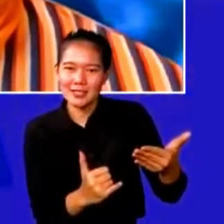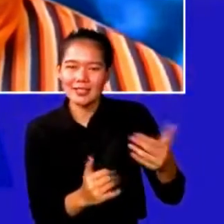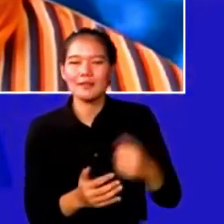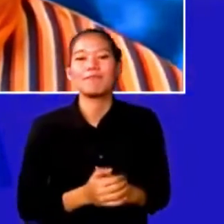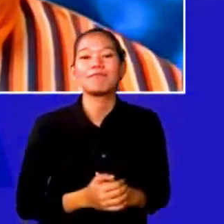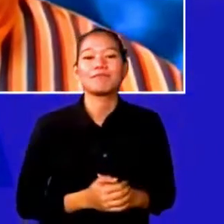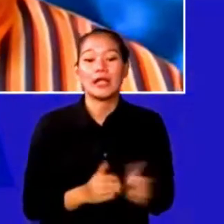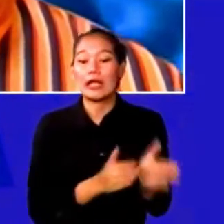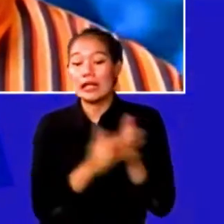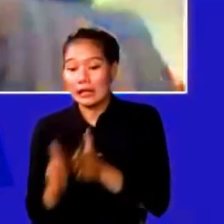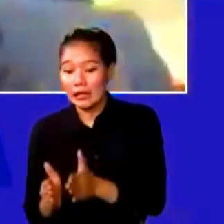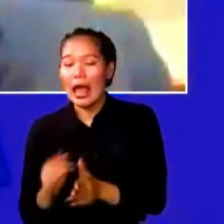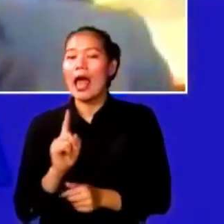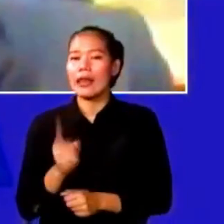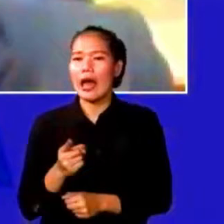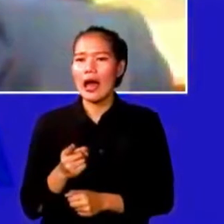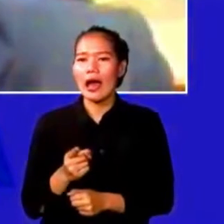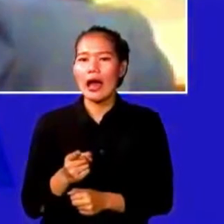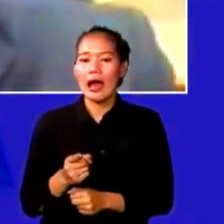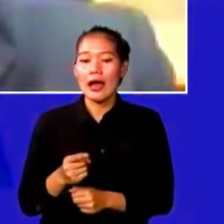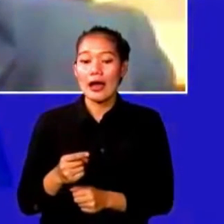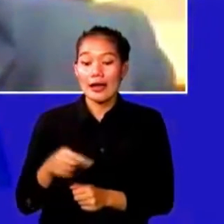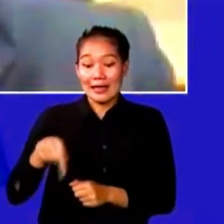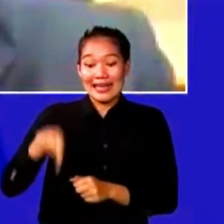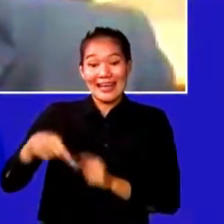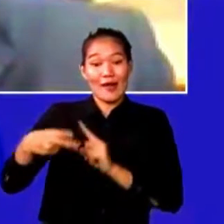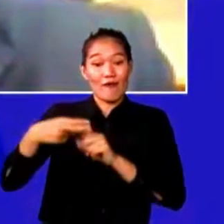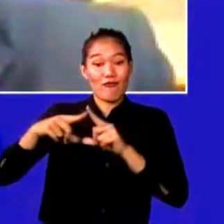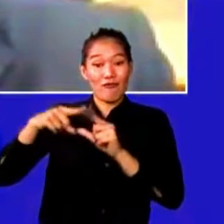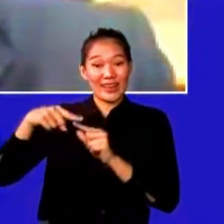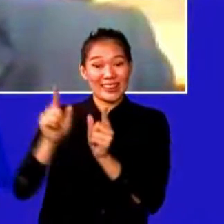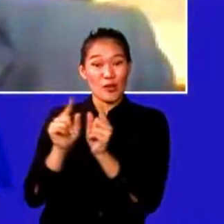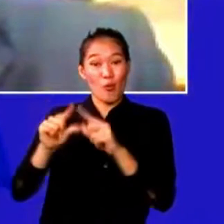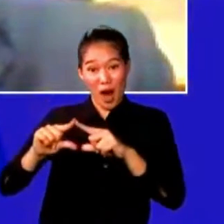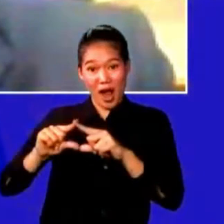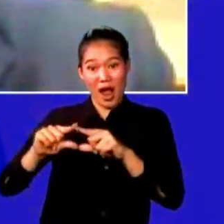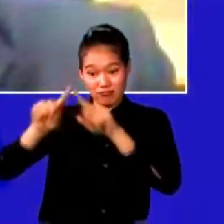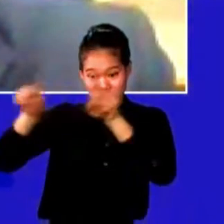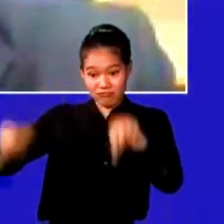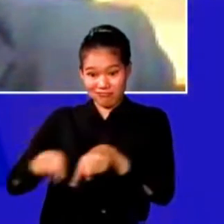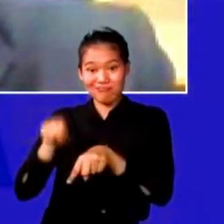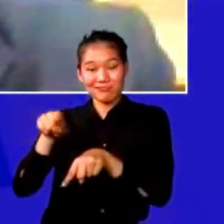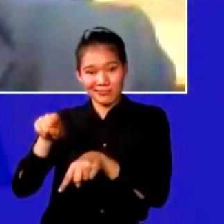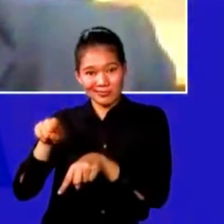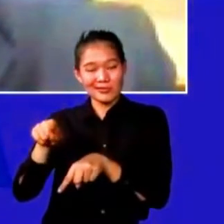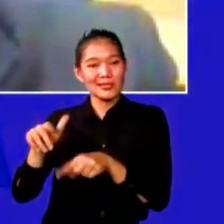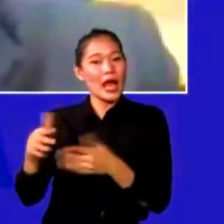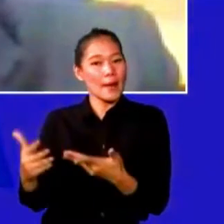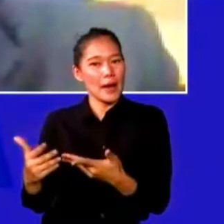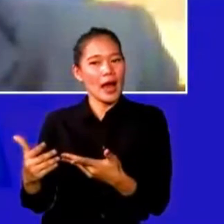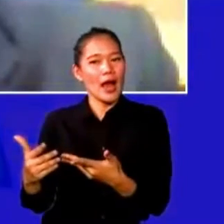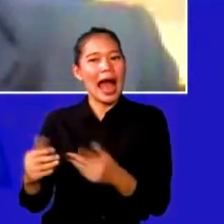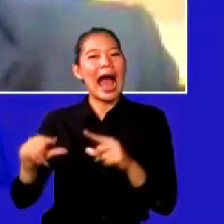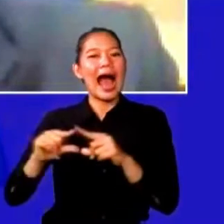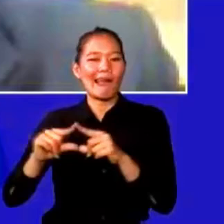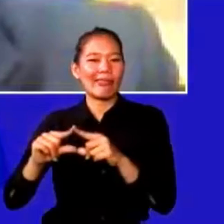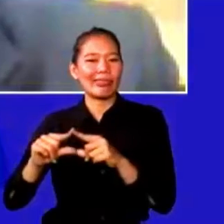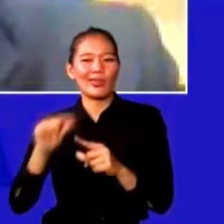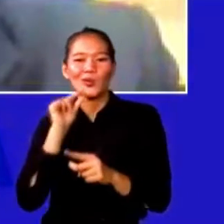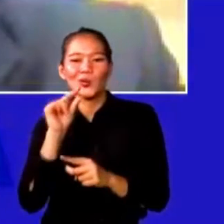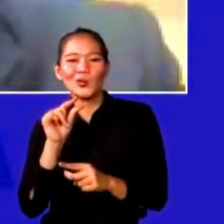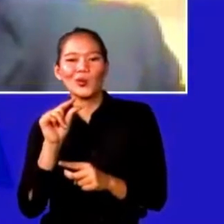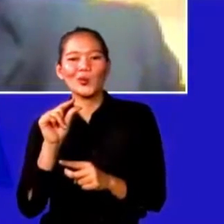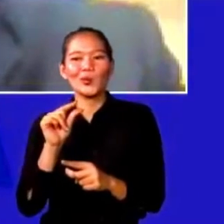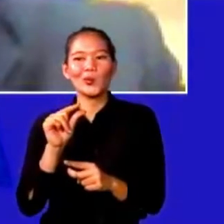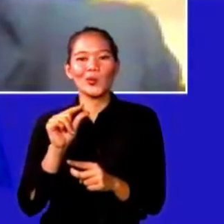itu juga fatwa ini kemudian menjadi salah satu instrumen untuk